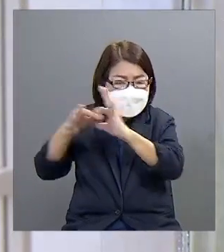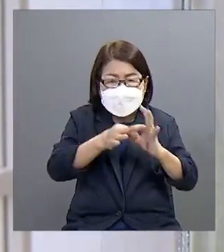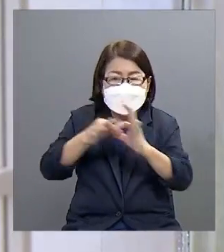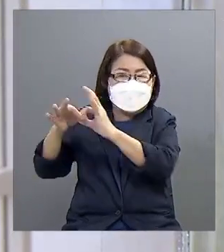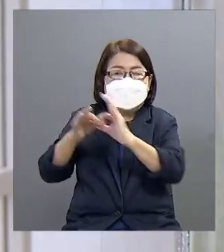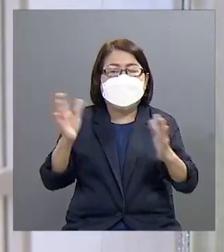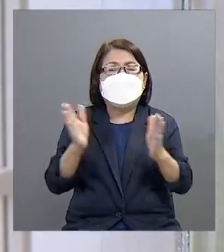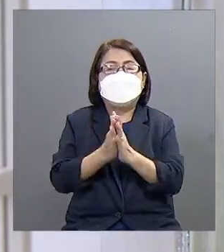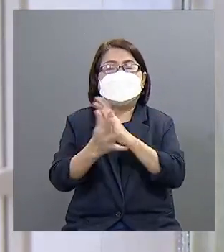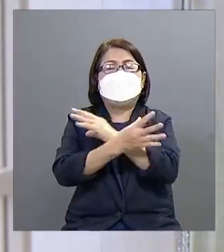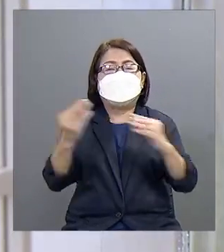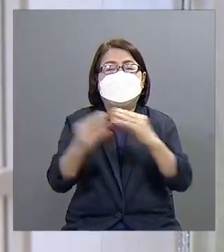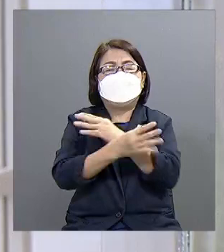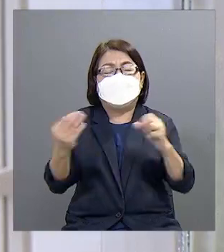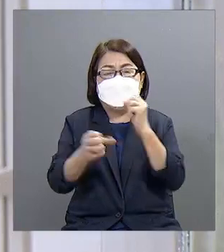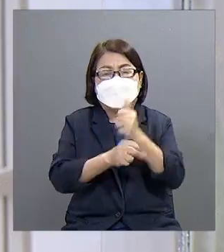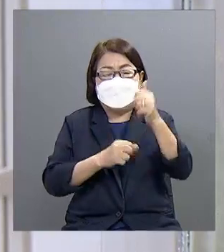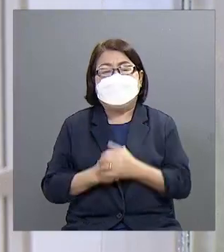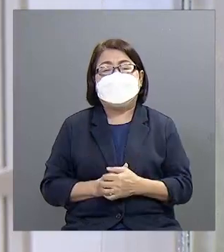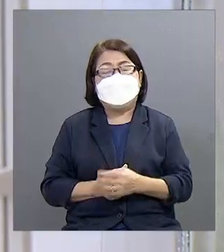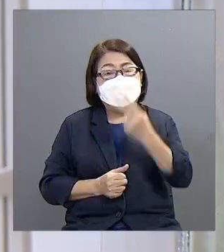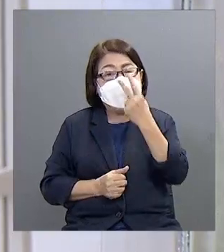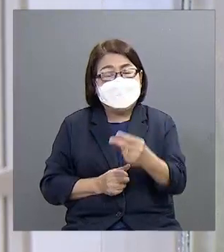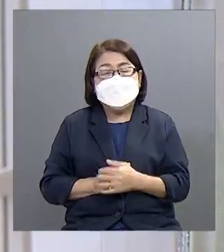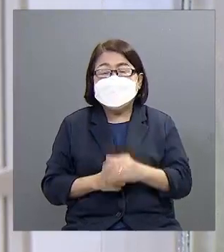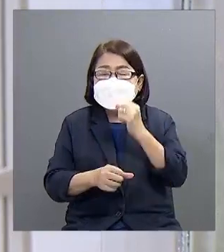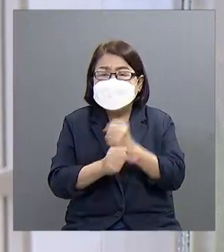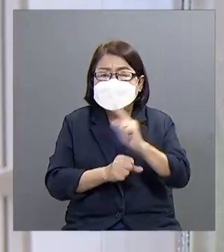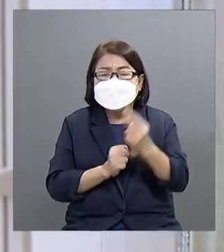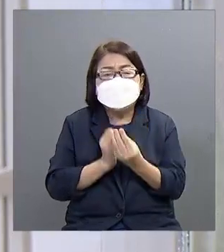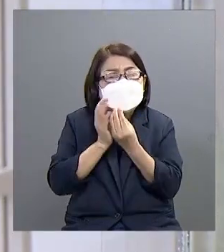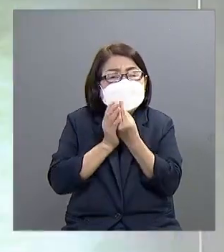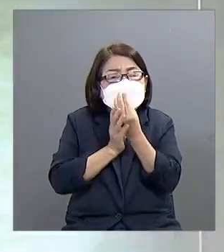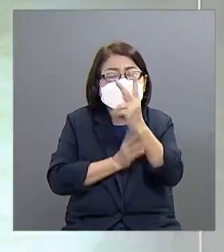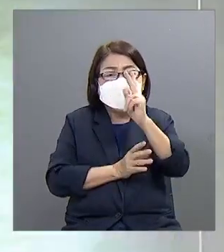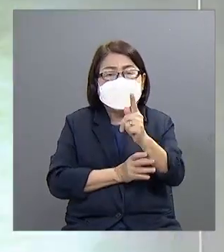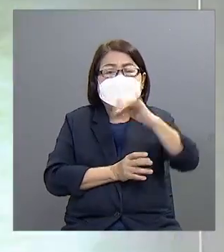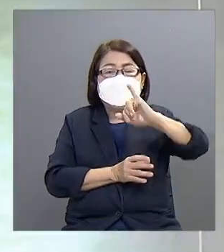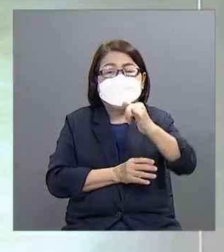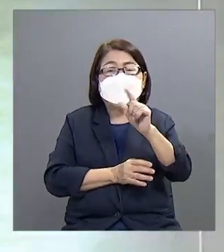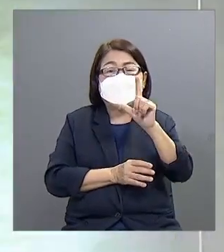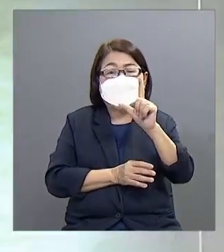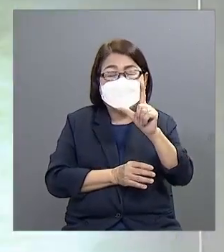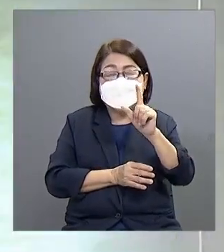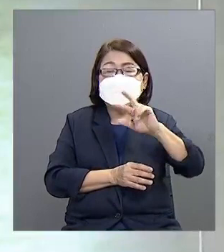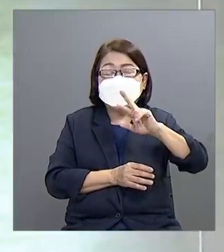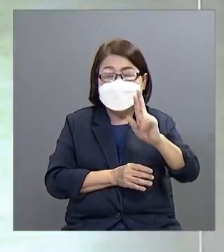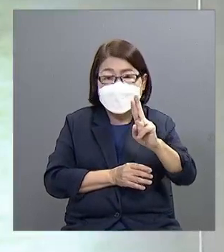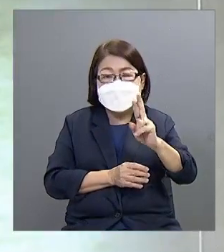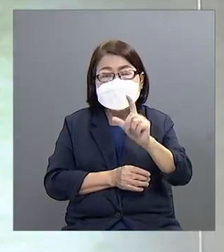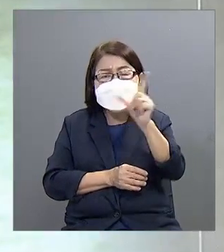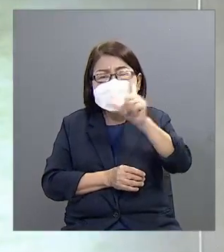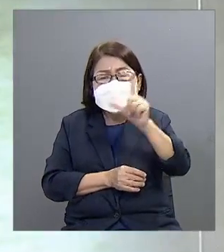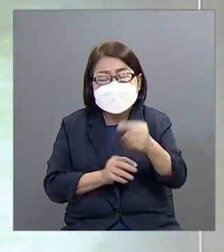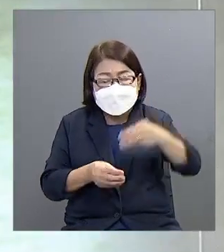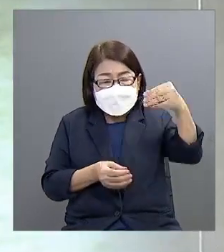ตนะครับอ่ะมากันที่เมนูหน่อยไหมฮะมีดอกขจรเอามาทอดให้ต๊อบกินใช่ไหมพี่ ใช่แล้วคุณผู้ชมคะช่วงเมดบายมีแบบนี้ก็ทำได้โด